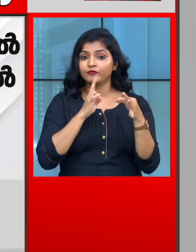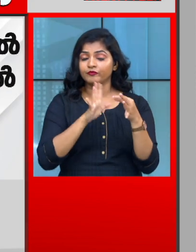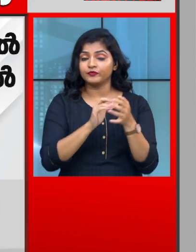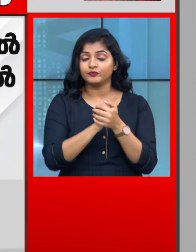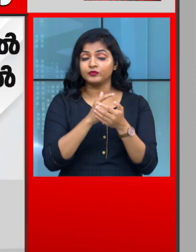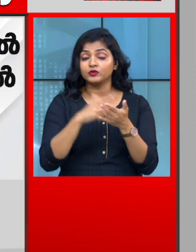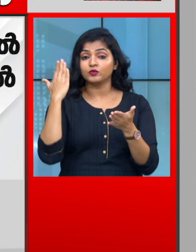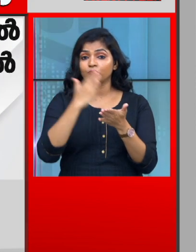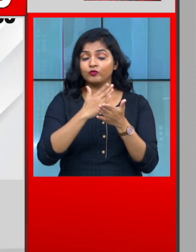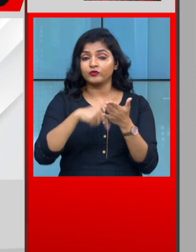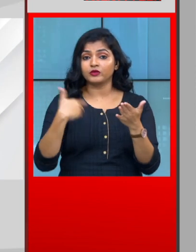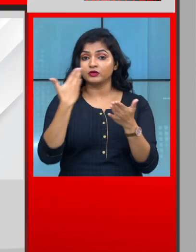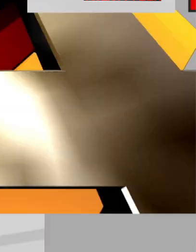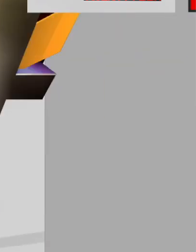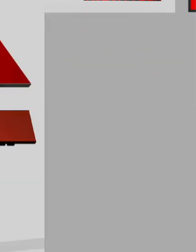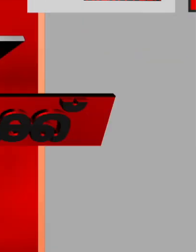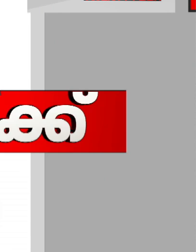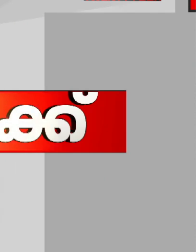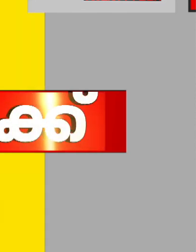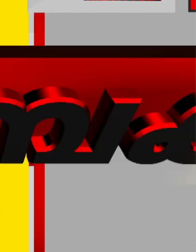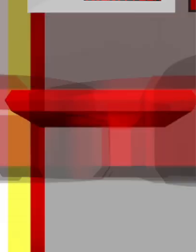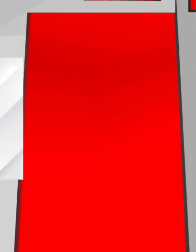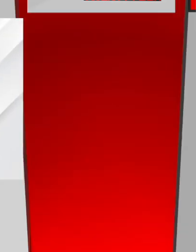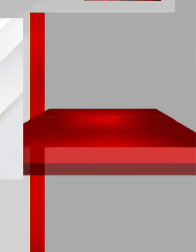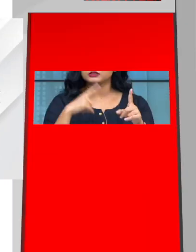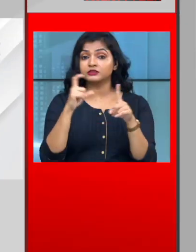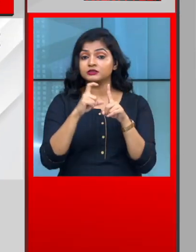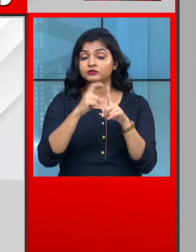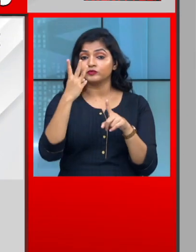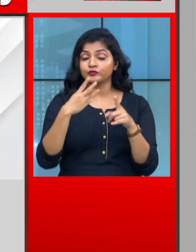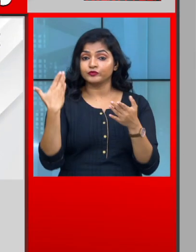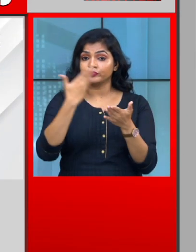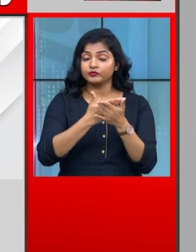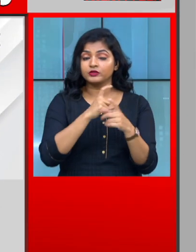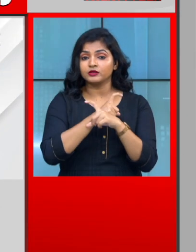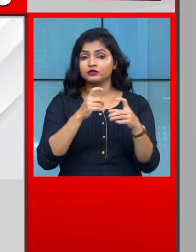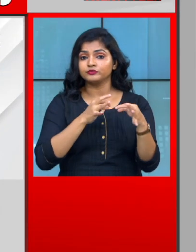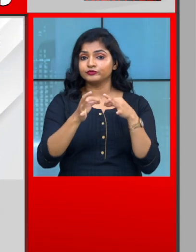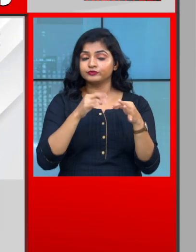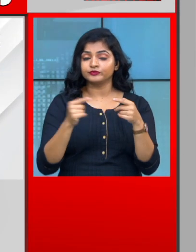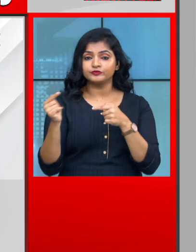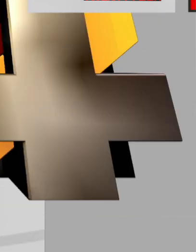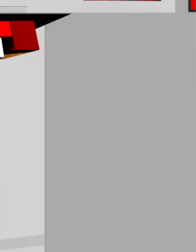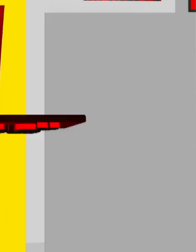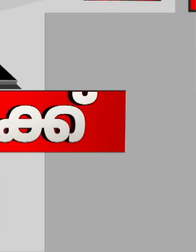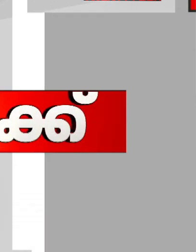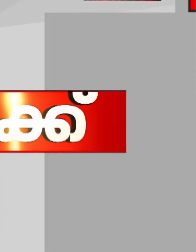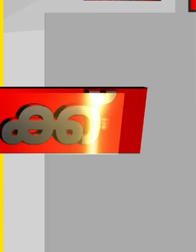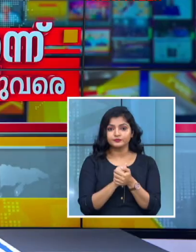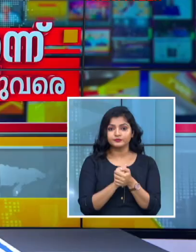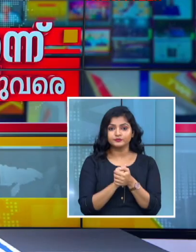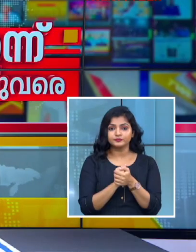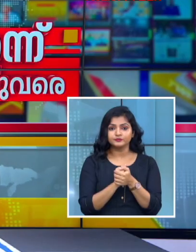ഹർജിയും നിലവിൽ ഓർത്തഡോക്സ് സഭ നൽകിയിട്ടുണ്ട്. എന്തായാലും ഡിസംബർ 3-ന് ഈ ഹർജിയിൽ വിശദമായ വാദം സുപ്രീം കോടതി കേൾക്കും. ആർ അച്യുതൻ ഡൽഹിയിൽ നിന്ന്.